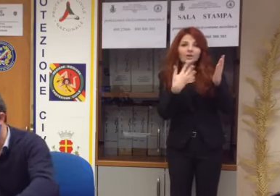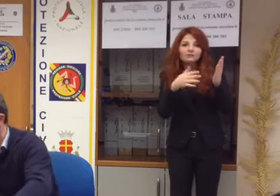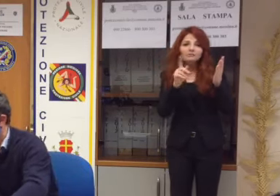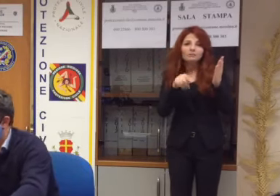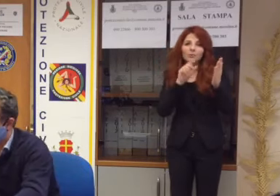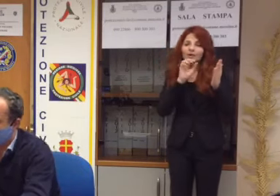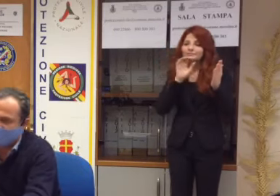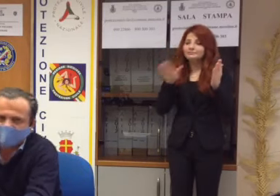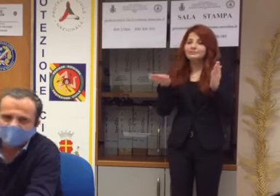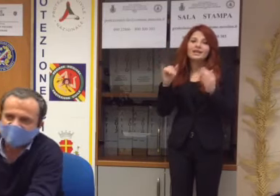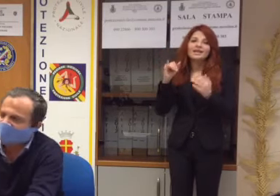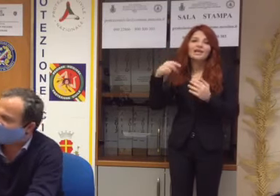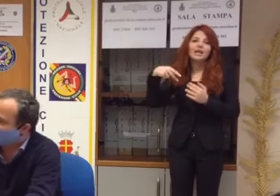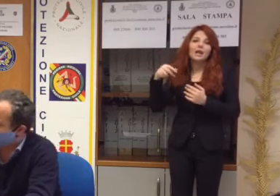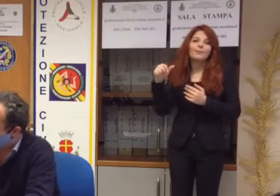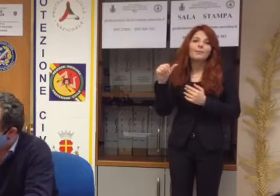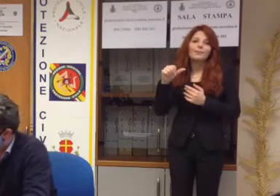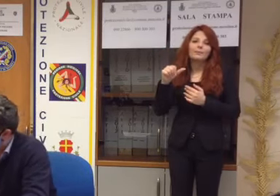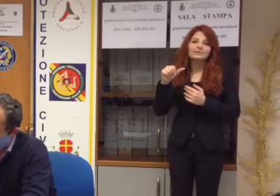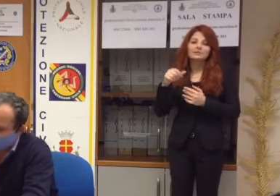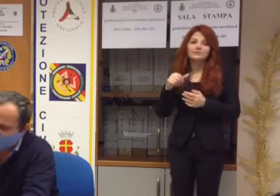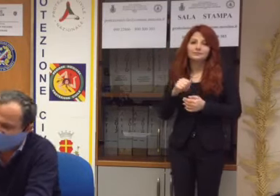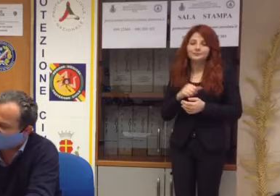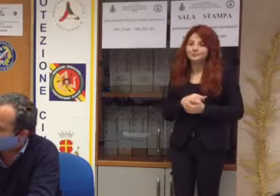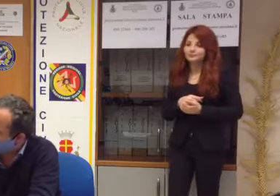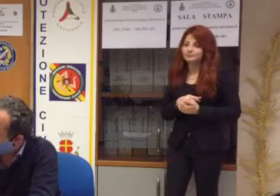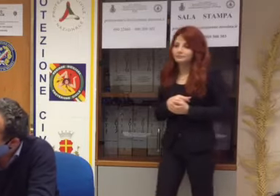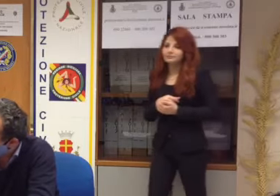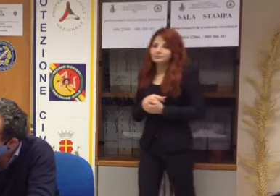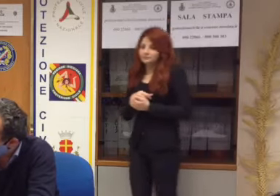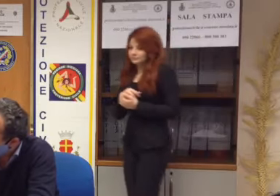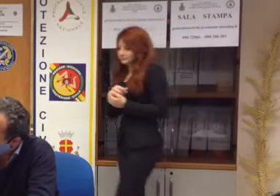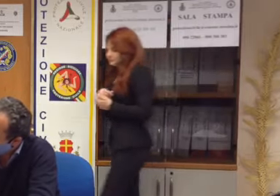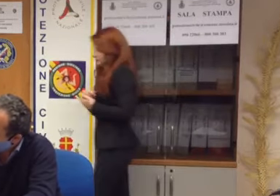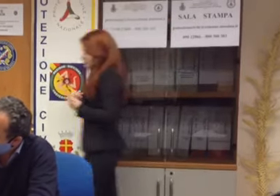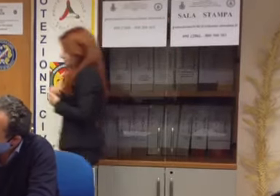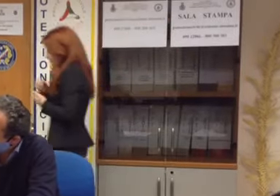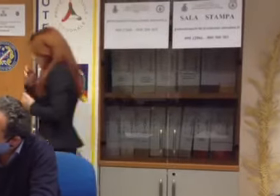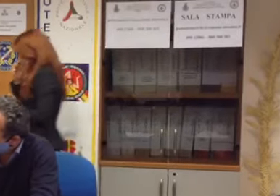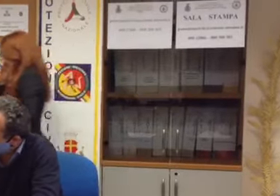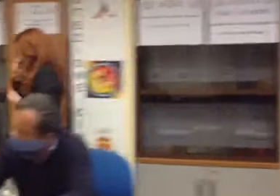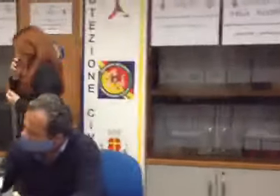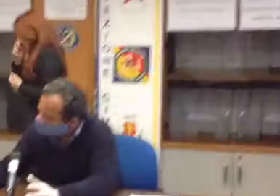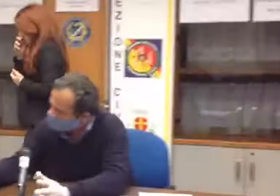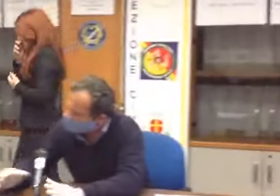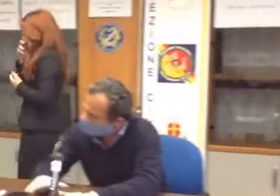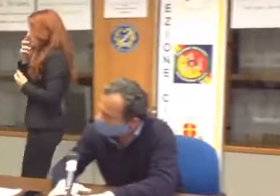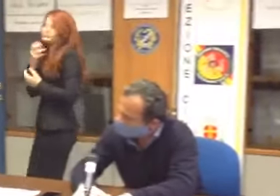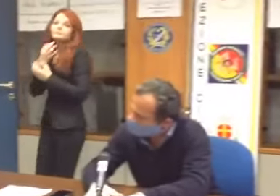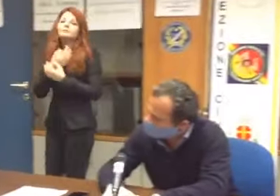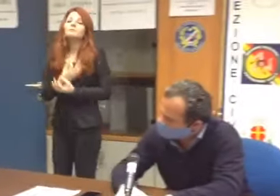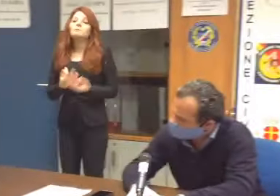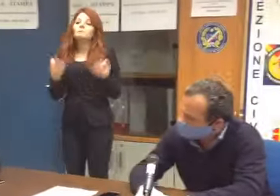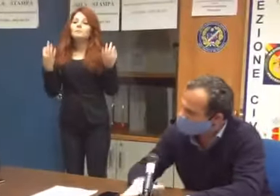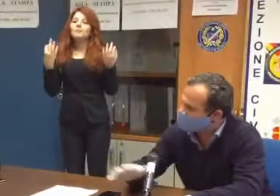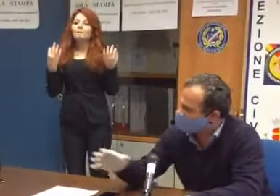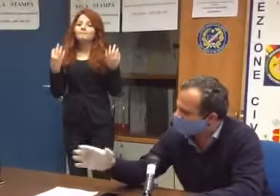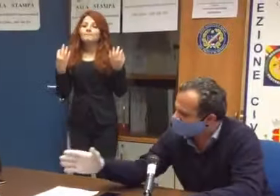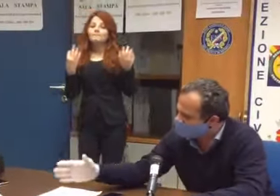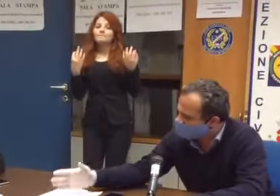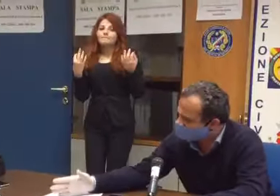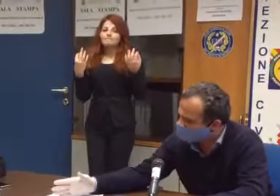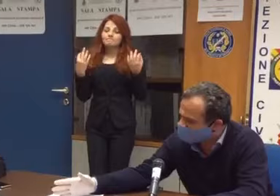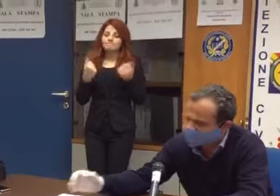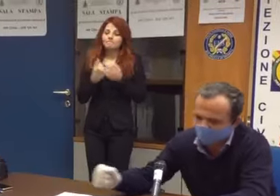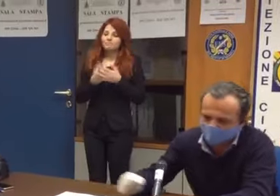questi casi. Allora, che saranno anche Alessandro, ti passo il microfono, completiamo il ragionamento su questo fronte,